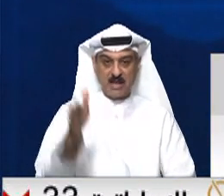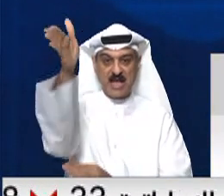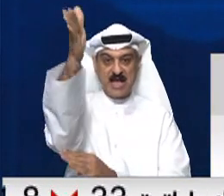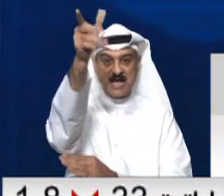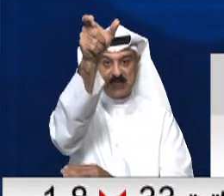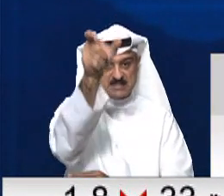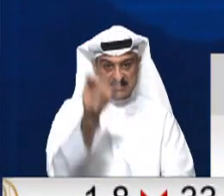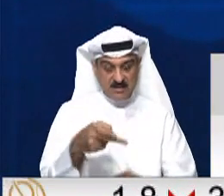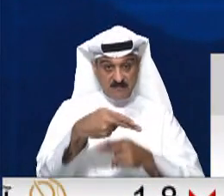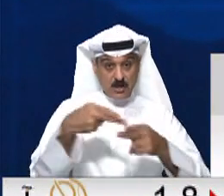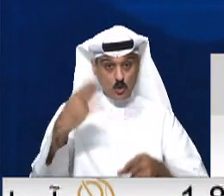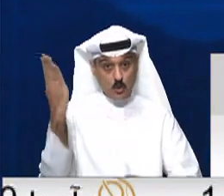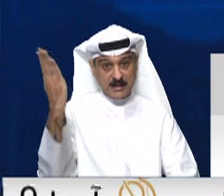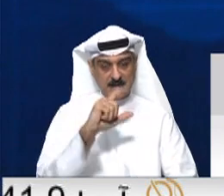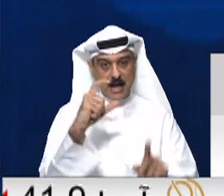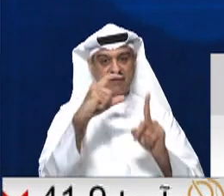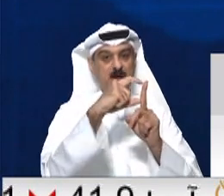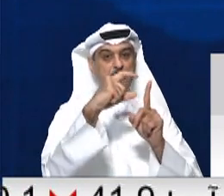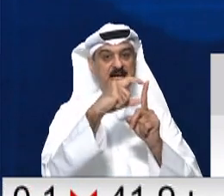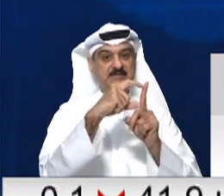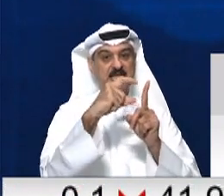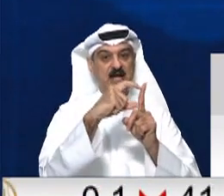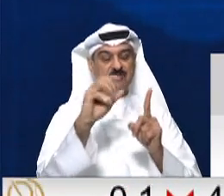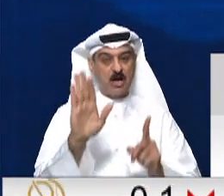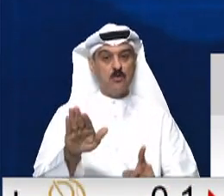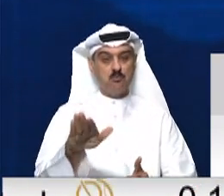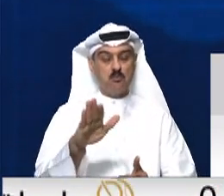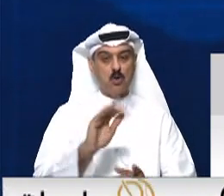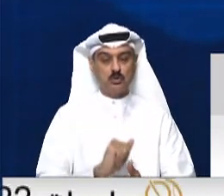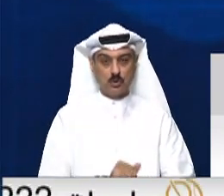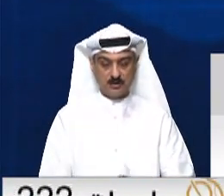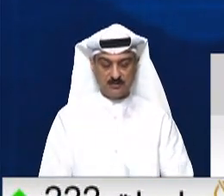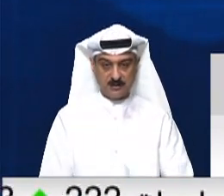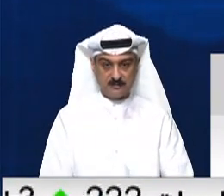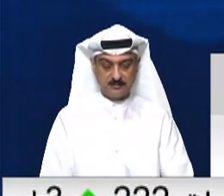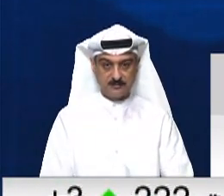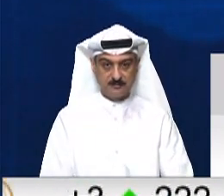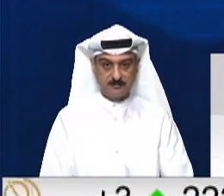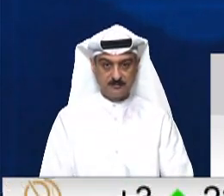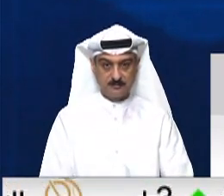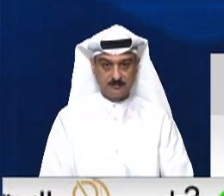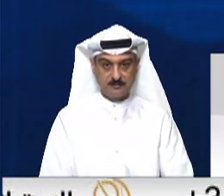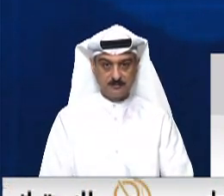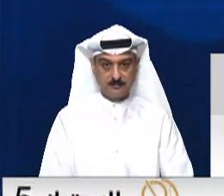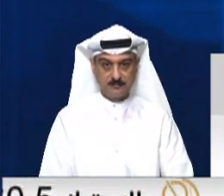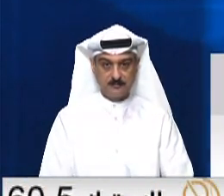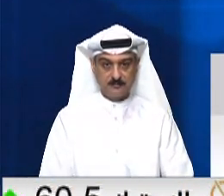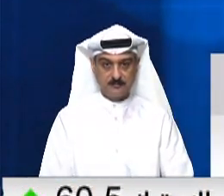الكويت لدى جمهورية باكستان الإسلامية نصار عبد الرحمن البطيري.